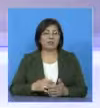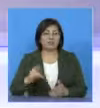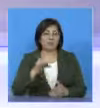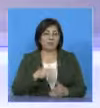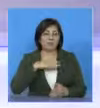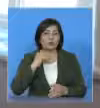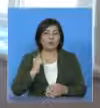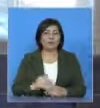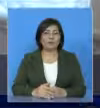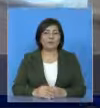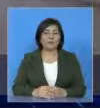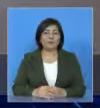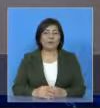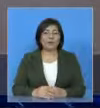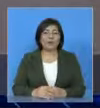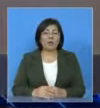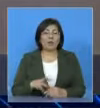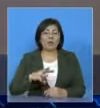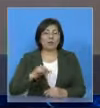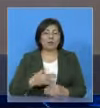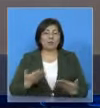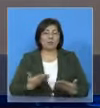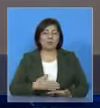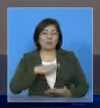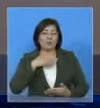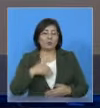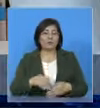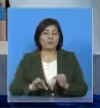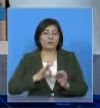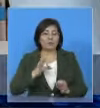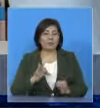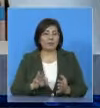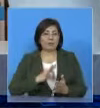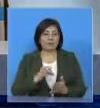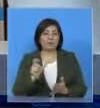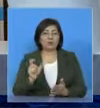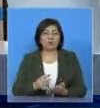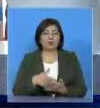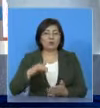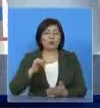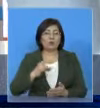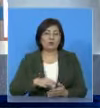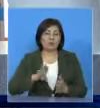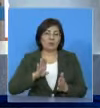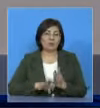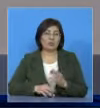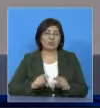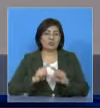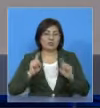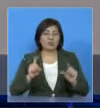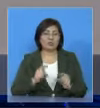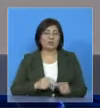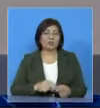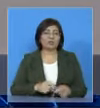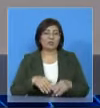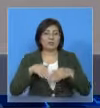центре мы вложили проживает много рукодельницы одна из них гульжан сарсенбаева после окончания учебы на портного свое время устроилась на